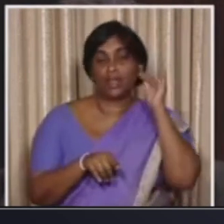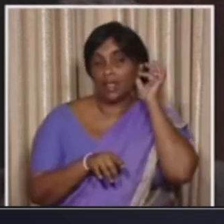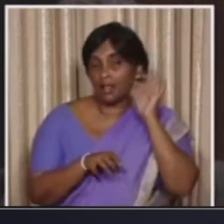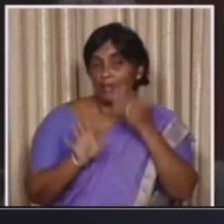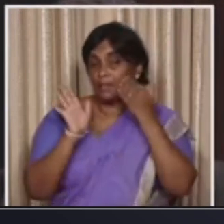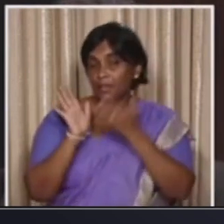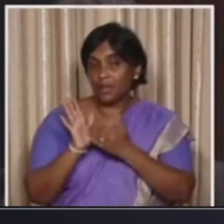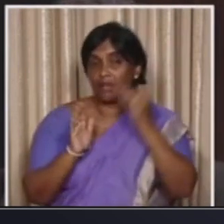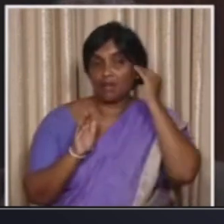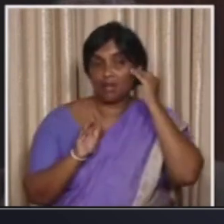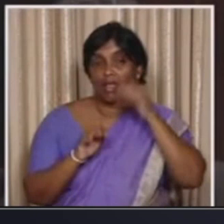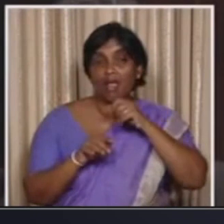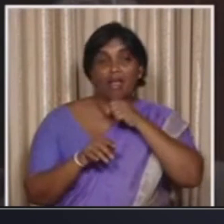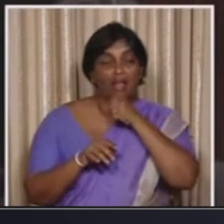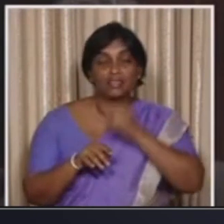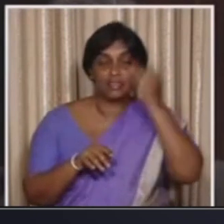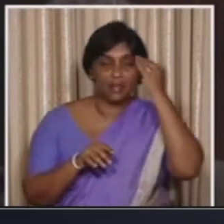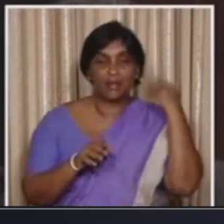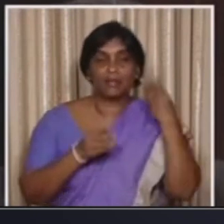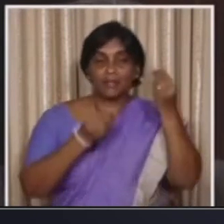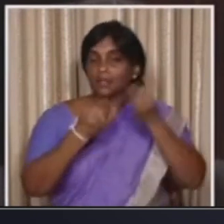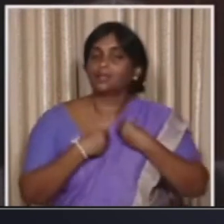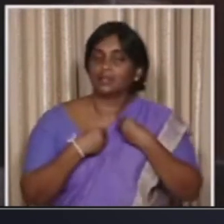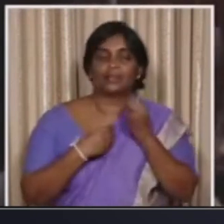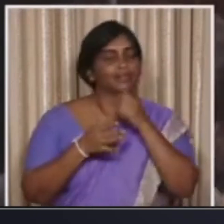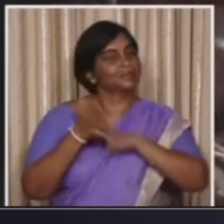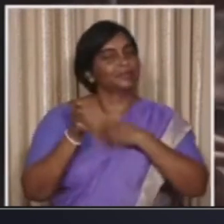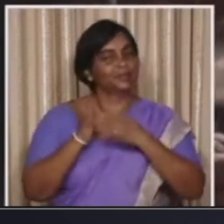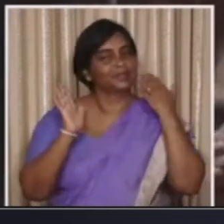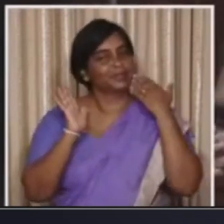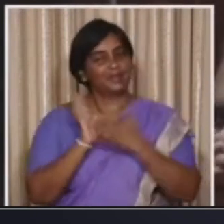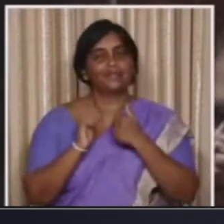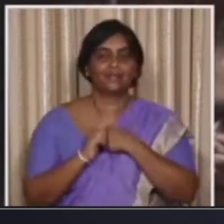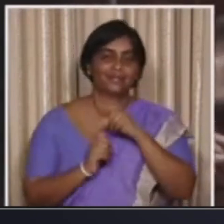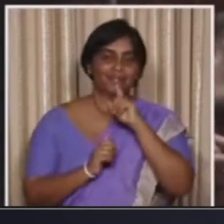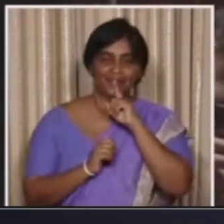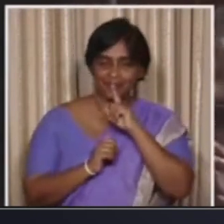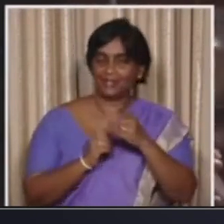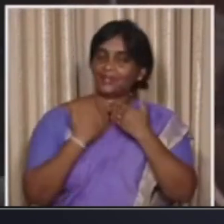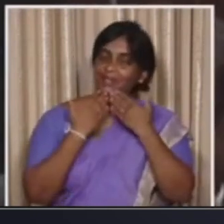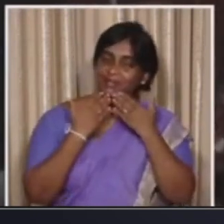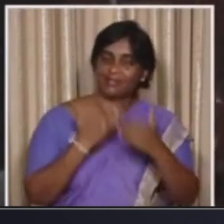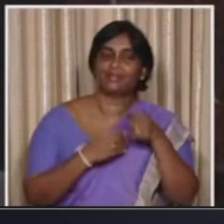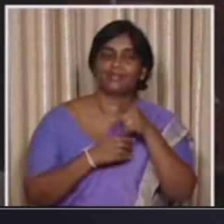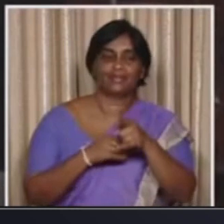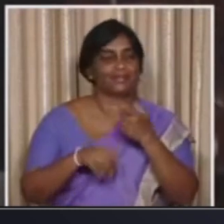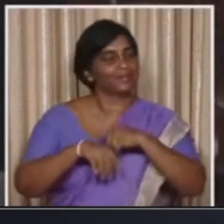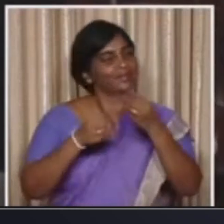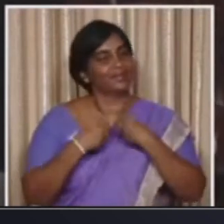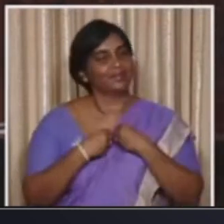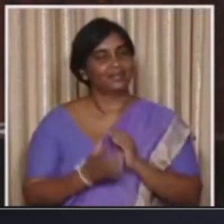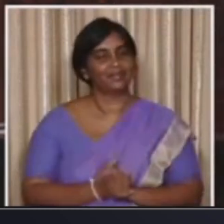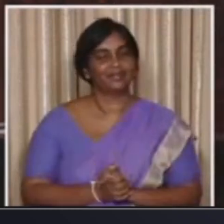bendala attamma dena ayawak thamai me idiripat kalat tiyenne kila manga obathumata kiyana stuti obathumata kaale laba